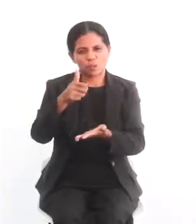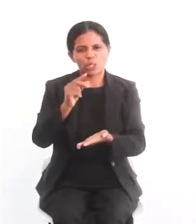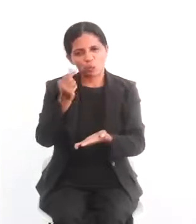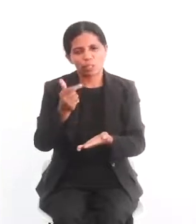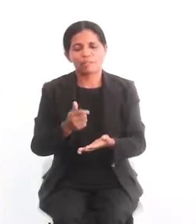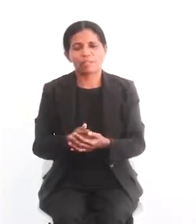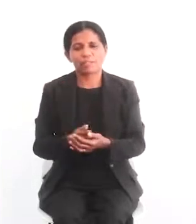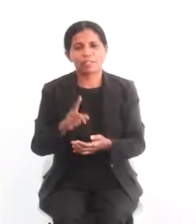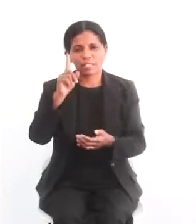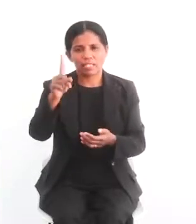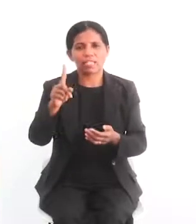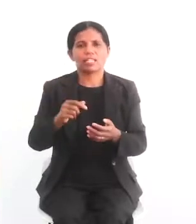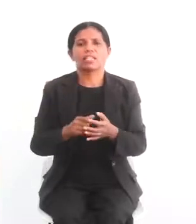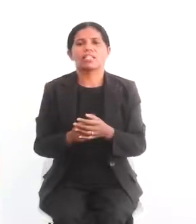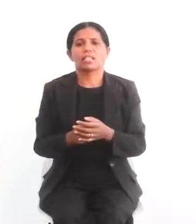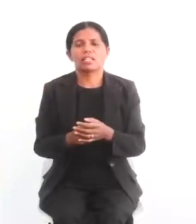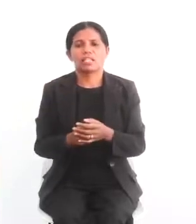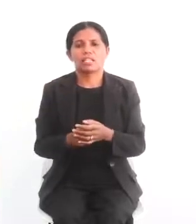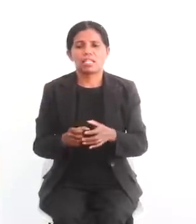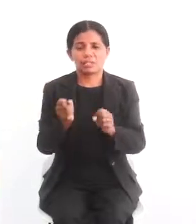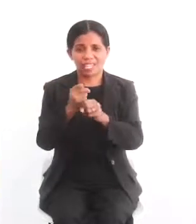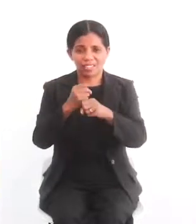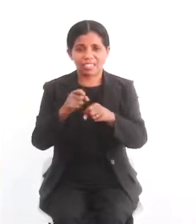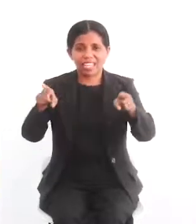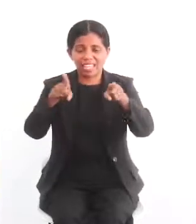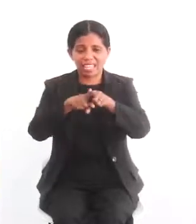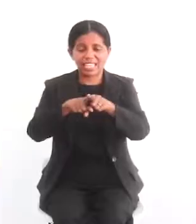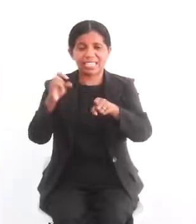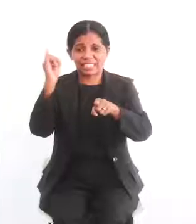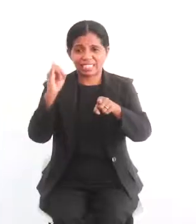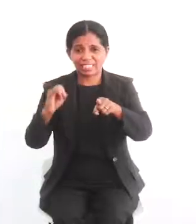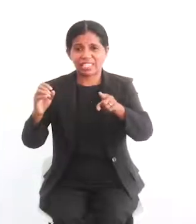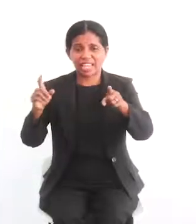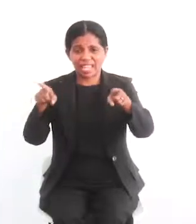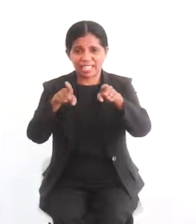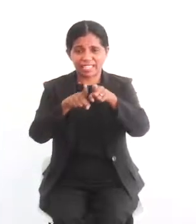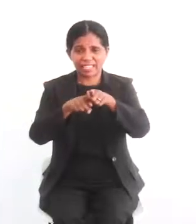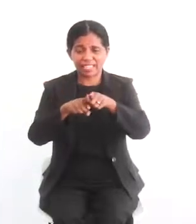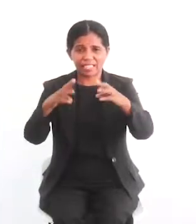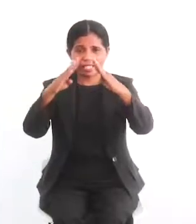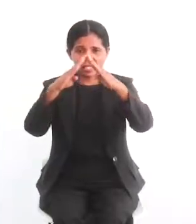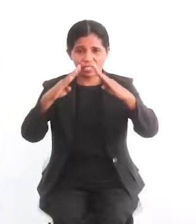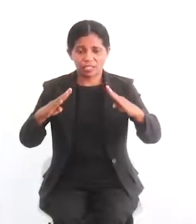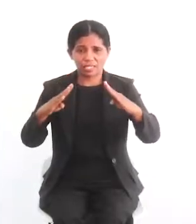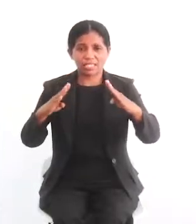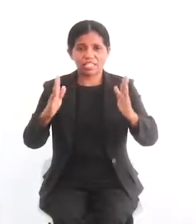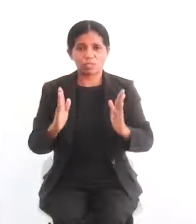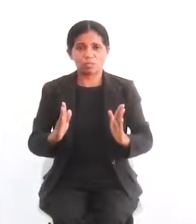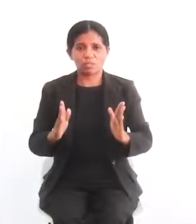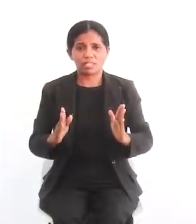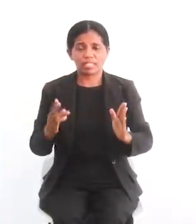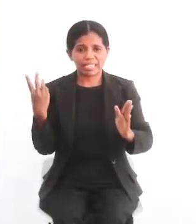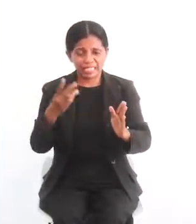Agora, ida seluk tan forma geometria poligonu ita boa kamba mai, ita